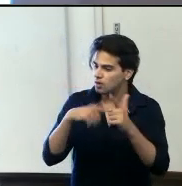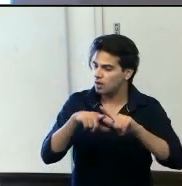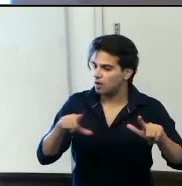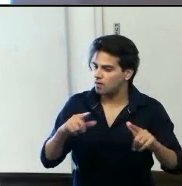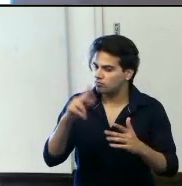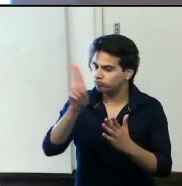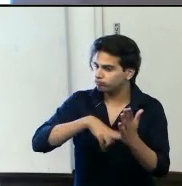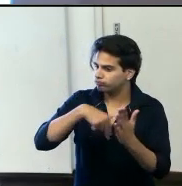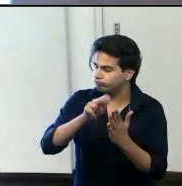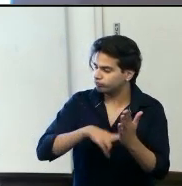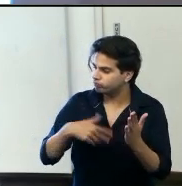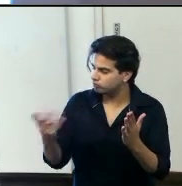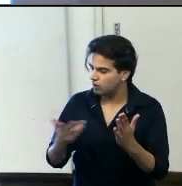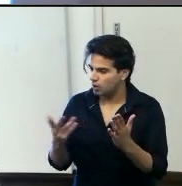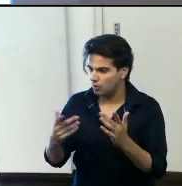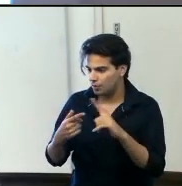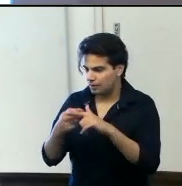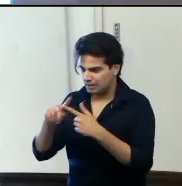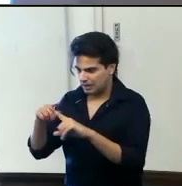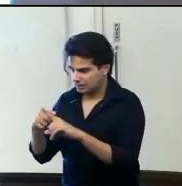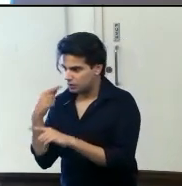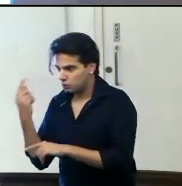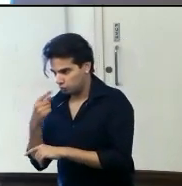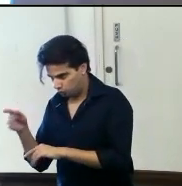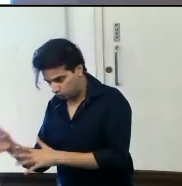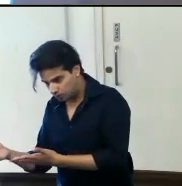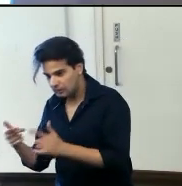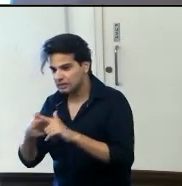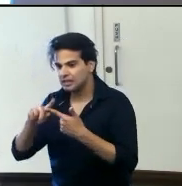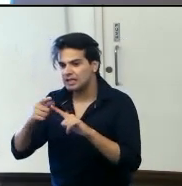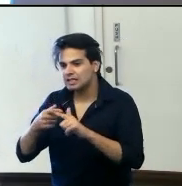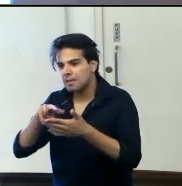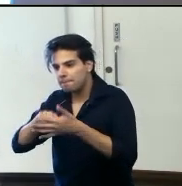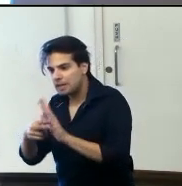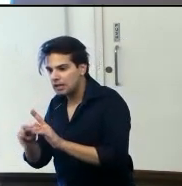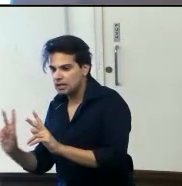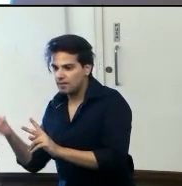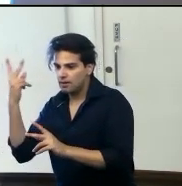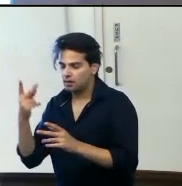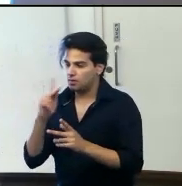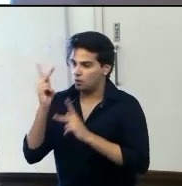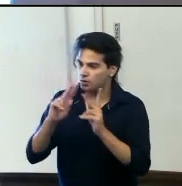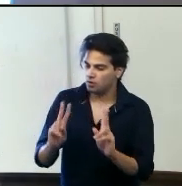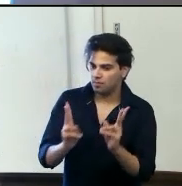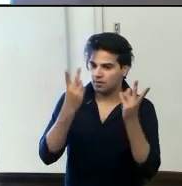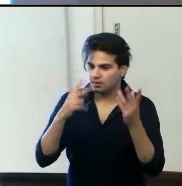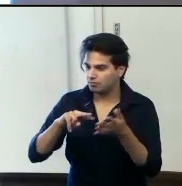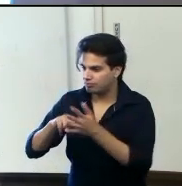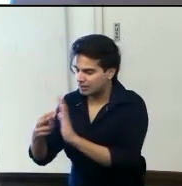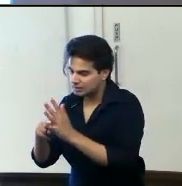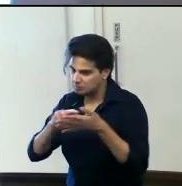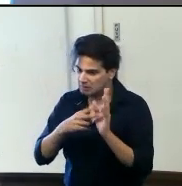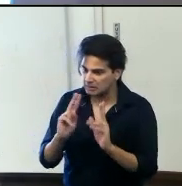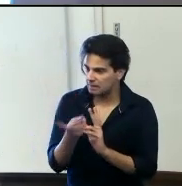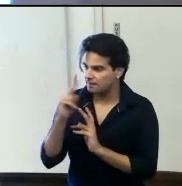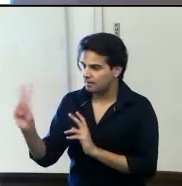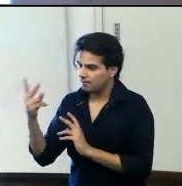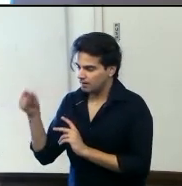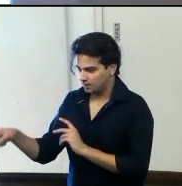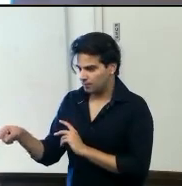ವರ್ಕ್ ಆಫ್ ಆರ್ಟೇ ಟೆಕ್ಸ್ಟನ್ನು ಯೂಸ್ ಮಾಡಿದಾಗ ಟೆಕ್ಸ್ಟಿನ ಮೀನಿಂಗ್ ಕಳೆದೋಗುತ್ತೆ. ಟೆಕ್ಸ್ಟ್ ಆಗಿರಲ್ಲ, ಇನ್ನೇನೋ ಆಗಿಬಿಡುತ್ತೆ